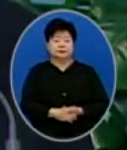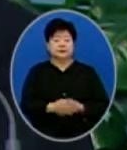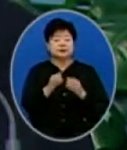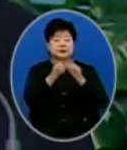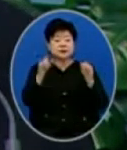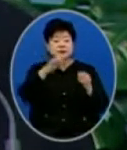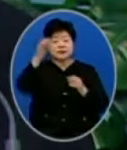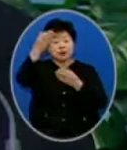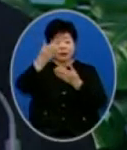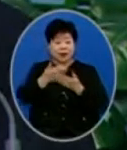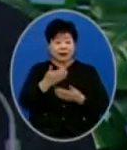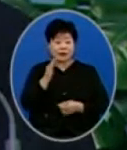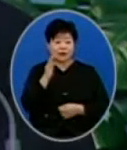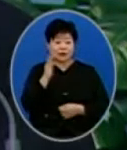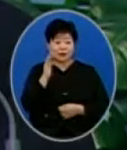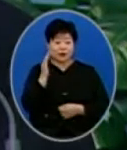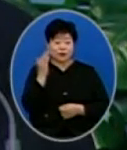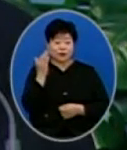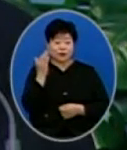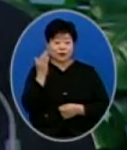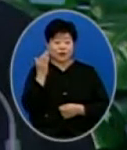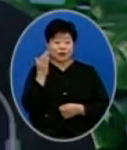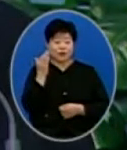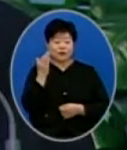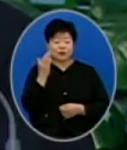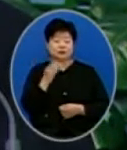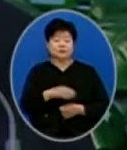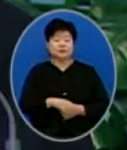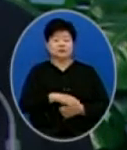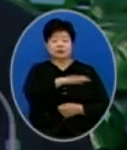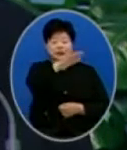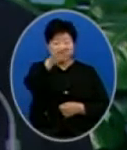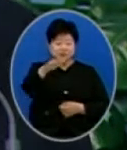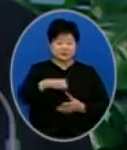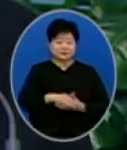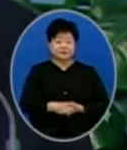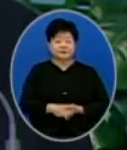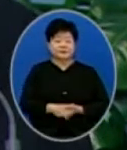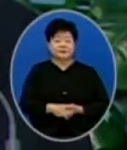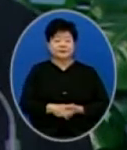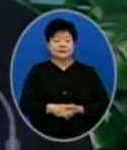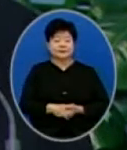사람들에게 인정을 받게 되는 것입니다 절대로 우리가